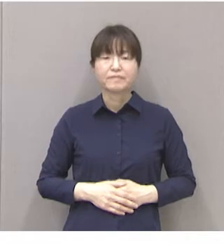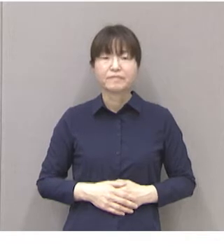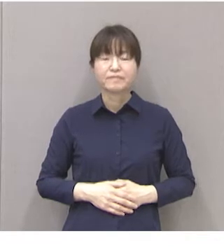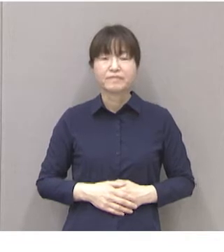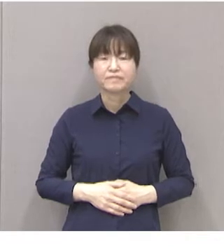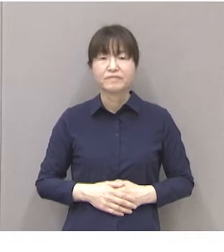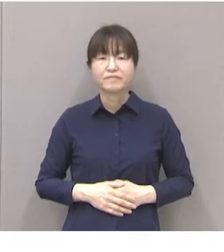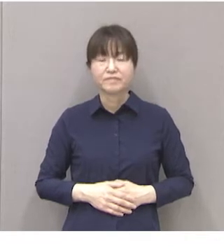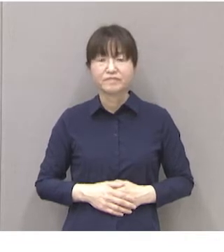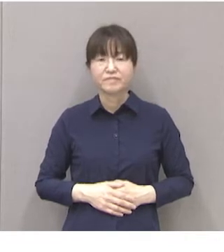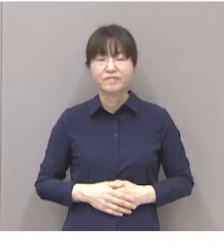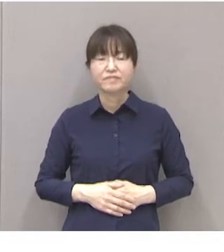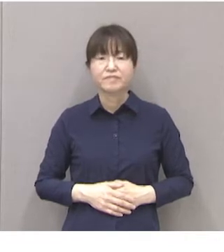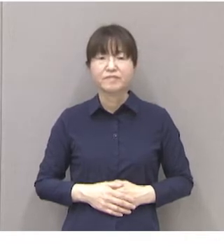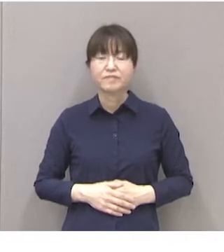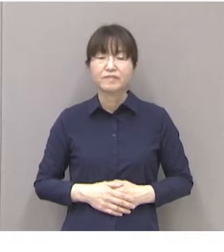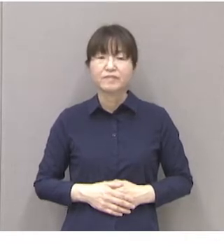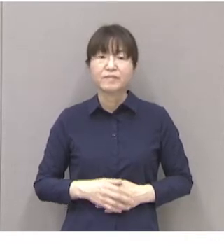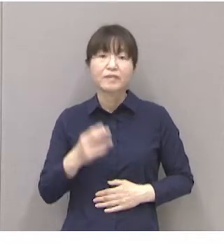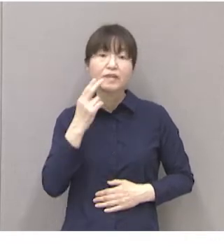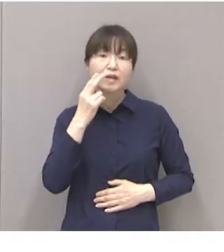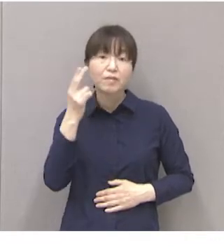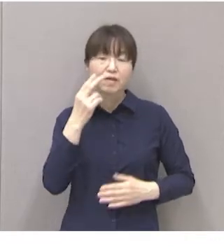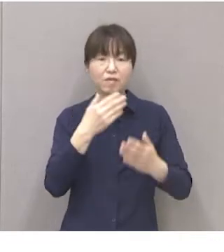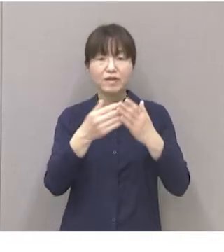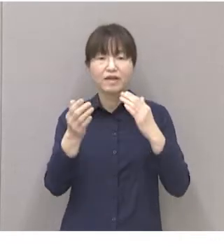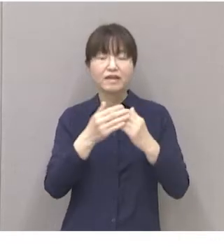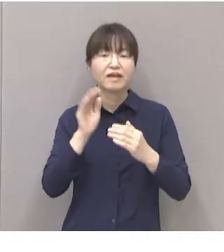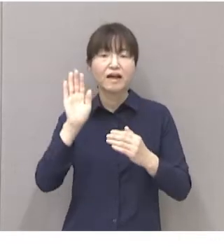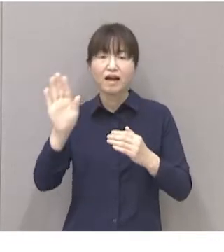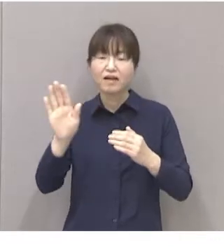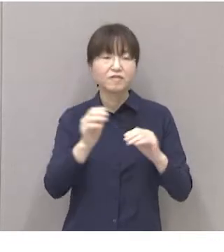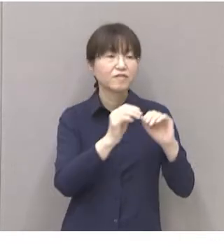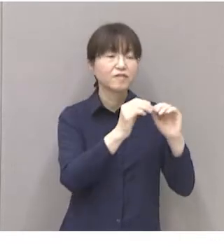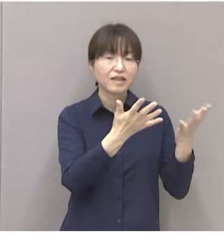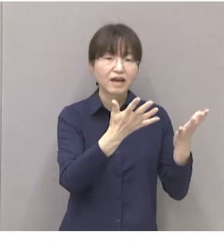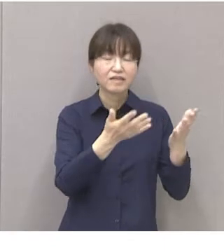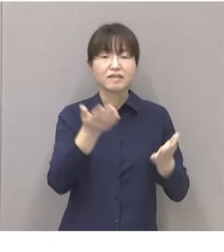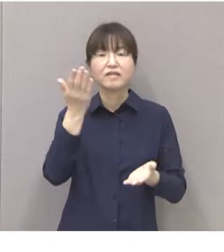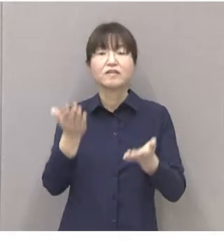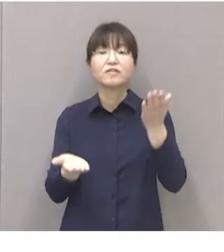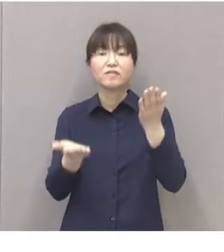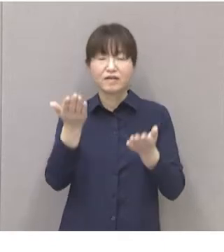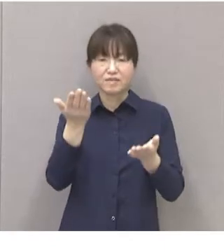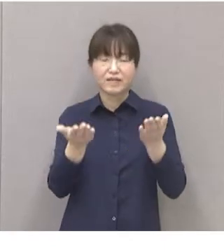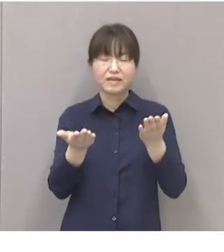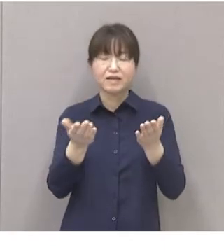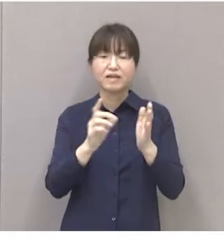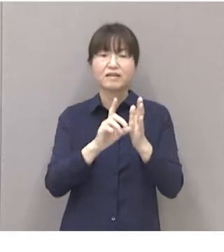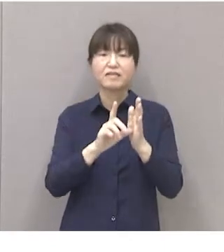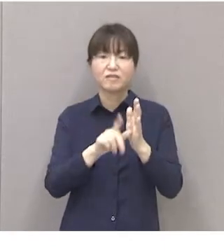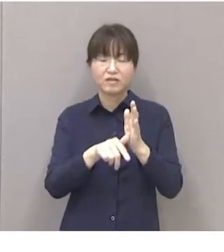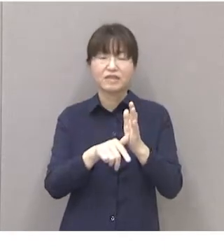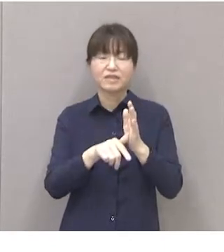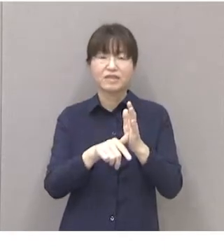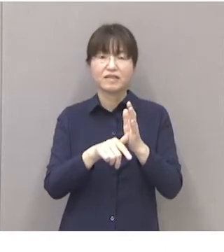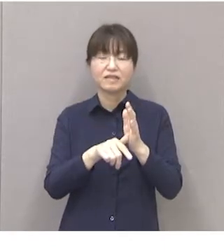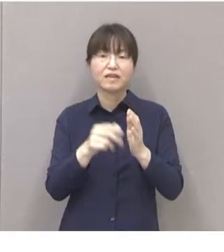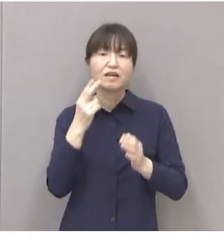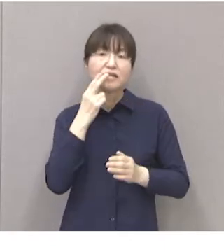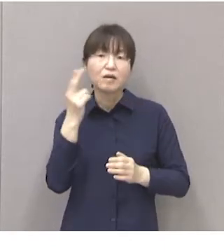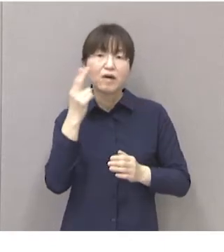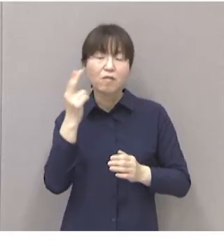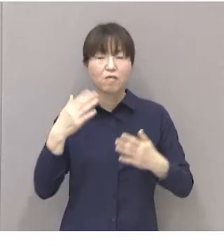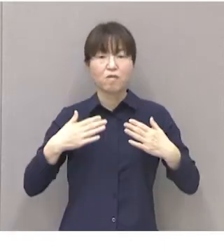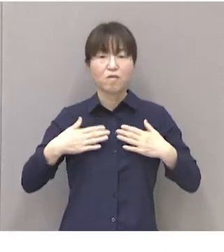男性と女性でたばこを吸う人と吸わない人比べた場合にどれぐらいタバコを吸うと